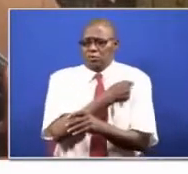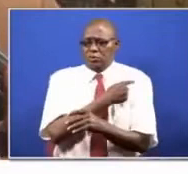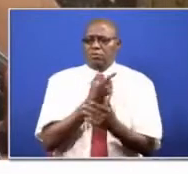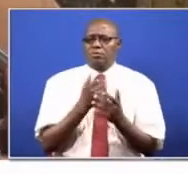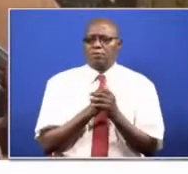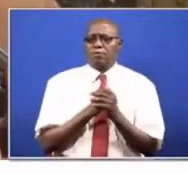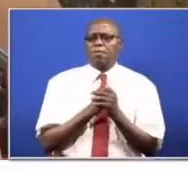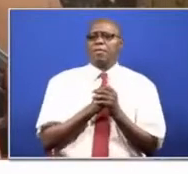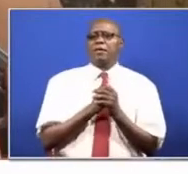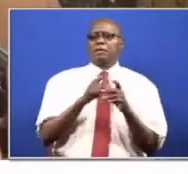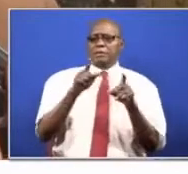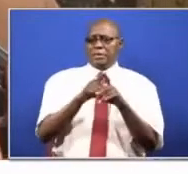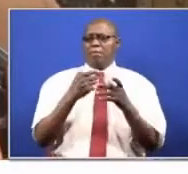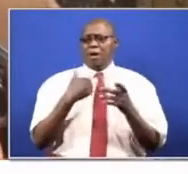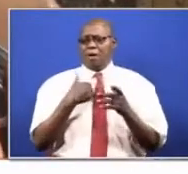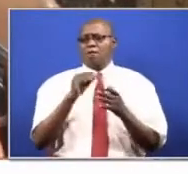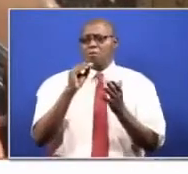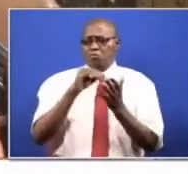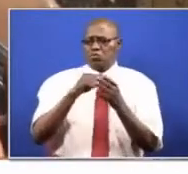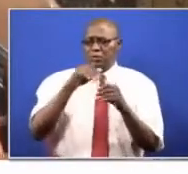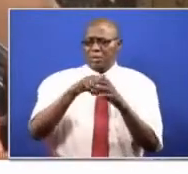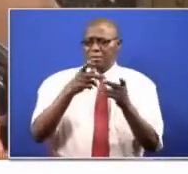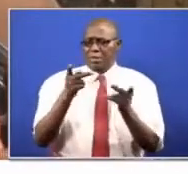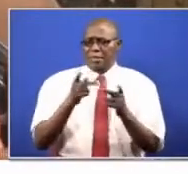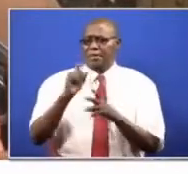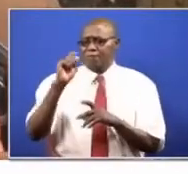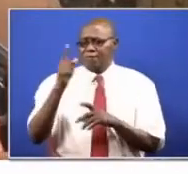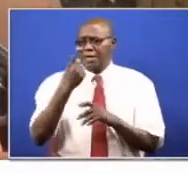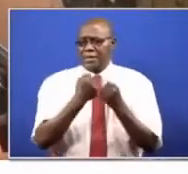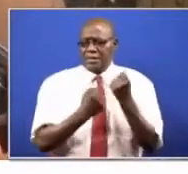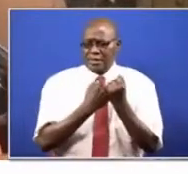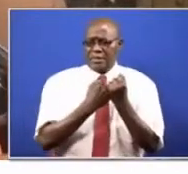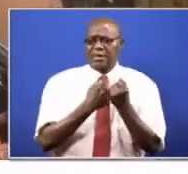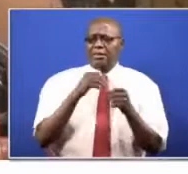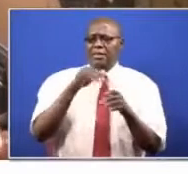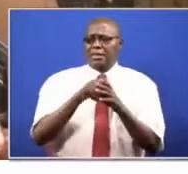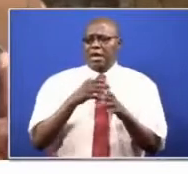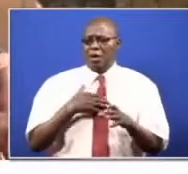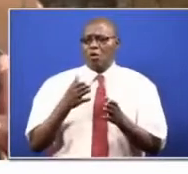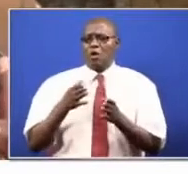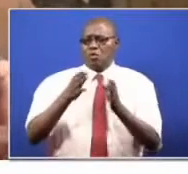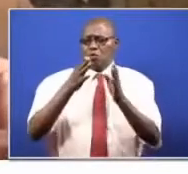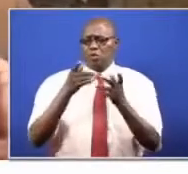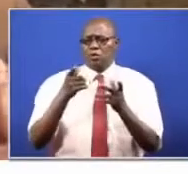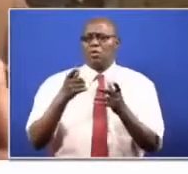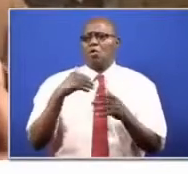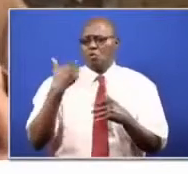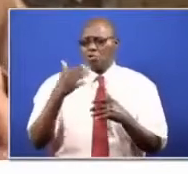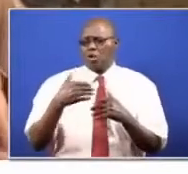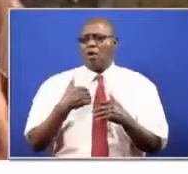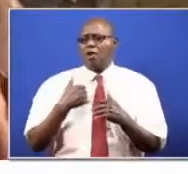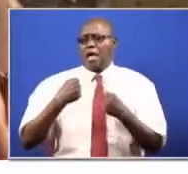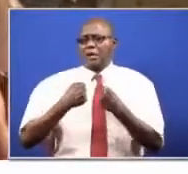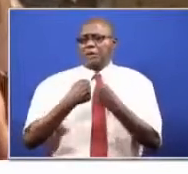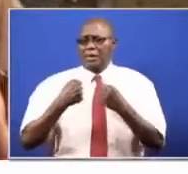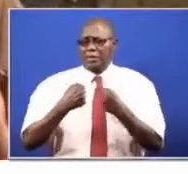zetu. Pia tumeweka mikakati ya mafunzo ya first aid katika barabara zetu ambapo huwa zinapata ajali, ndio